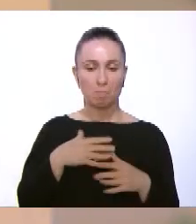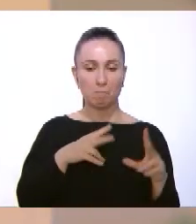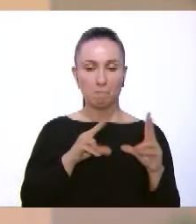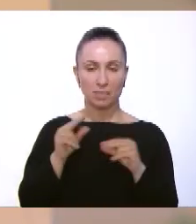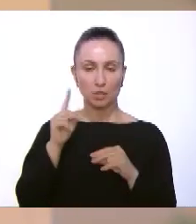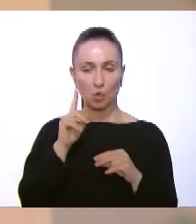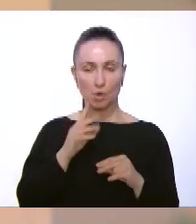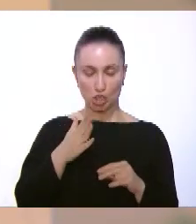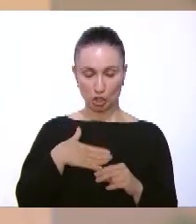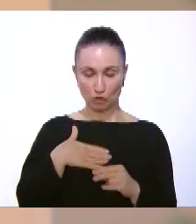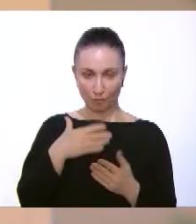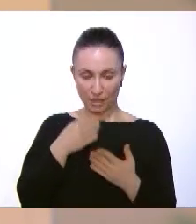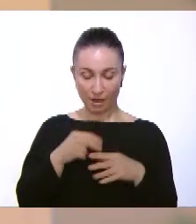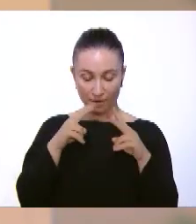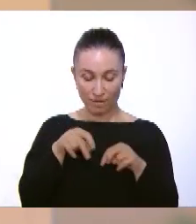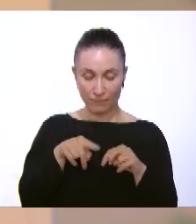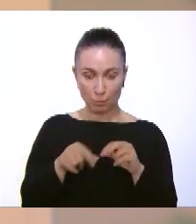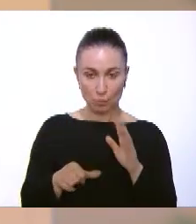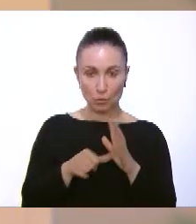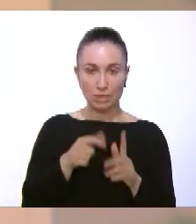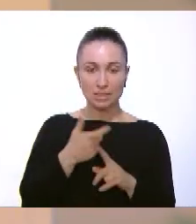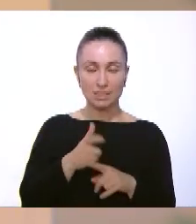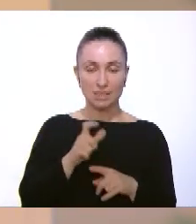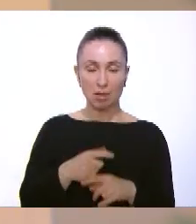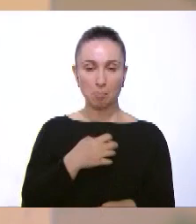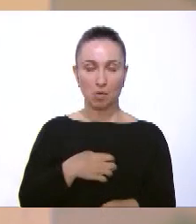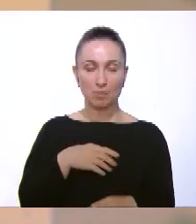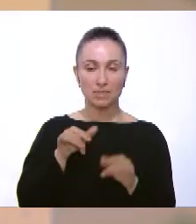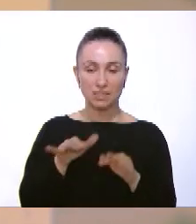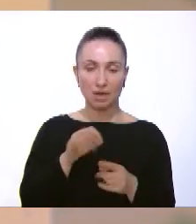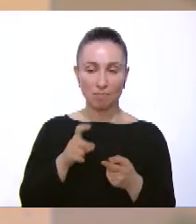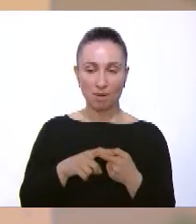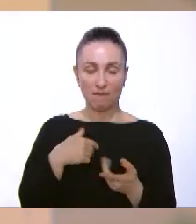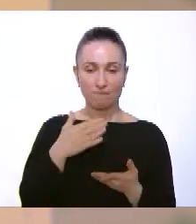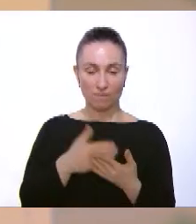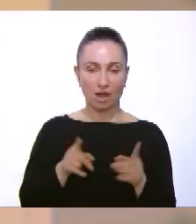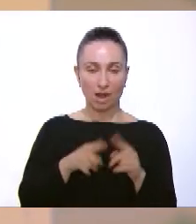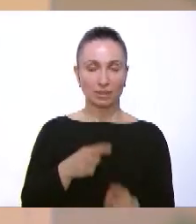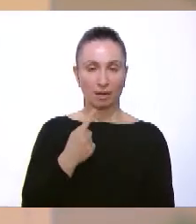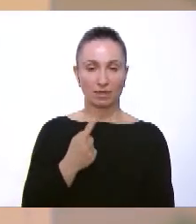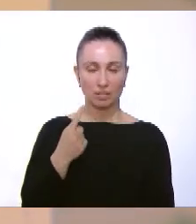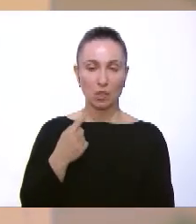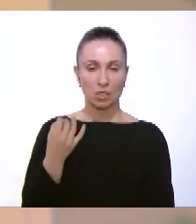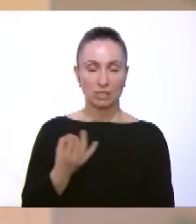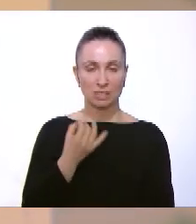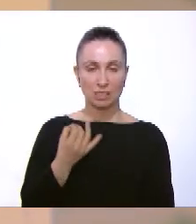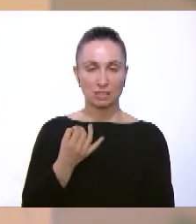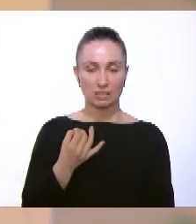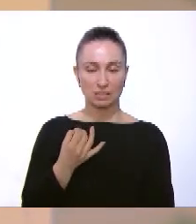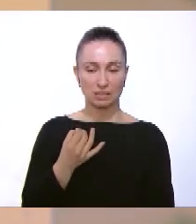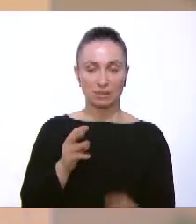იმით რომ ჩვენი კვლევებზე დაფუძნებული ძალიან მნიშვნელოვანი საქმიანობით ვართ ასევე ერთ-ერთი საინტერესო